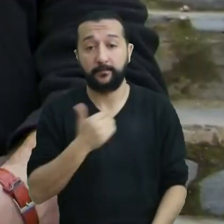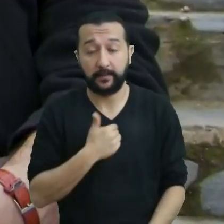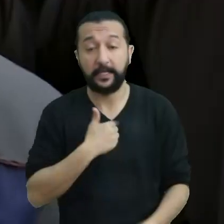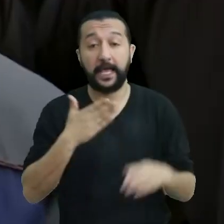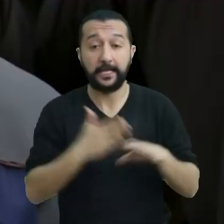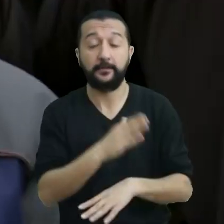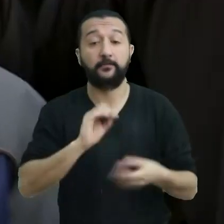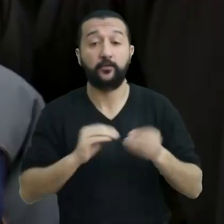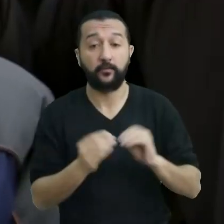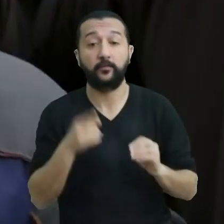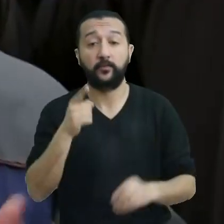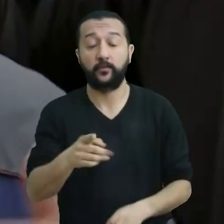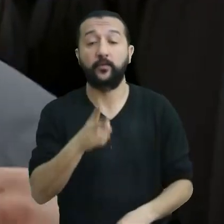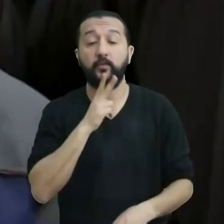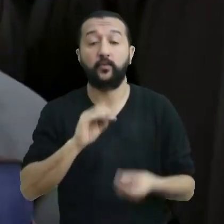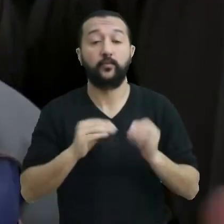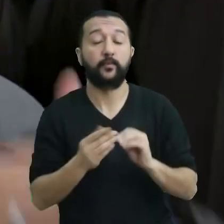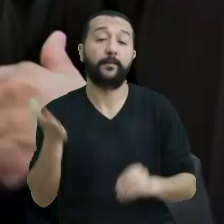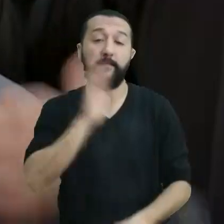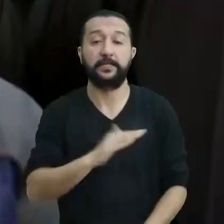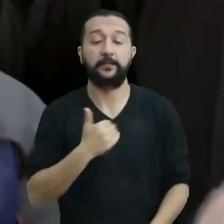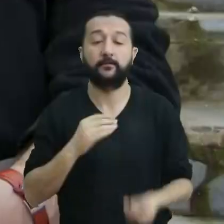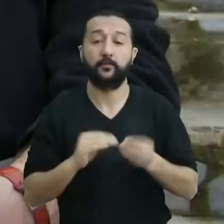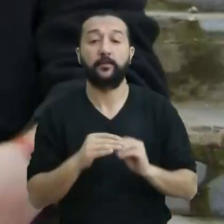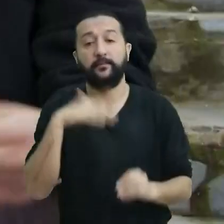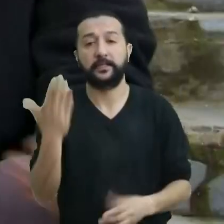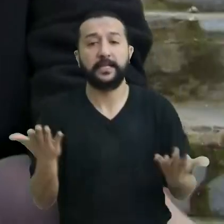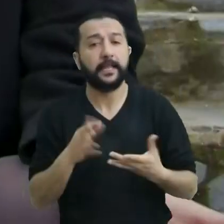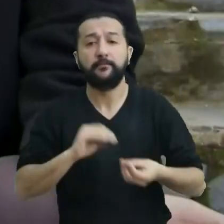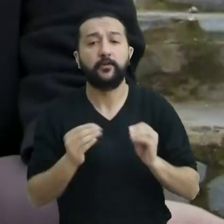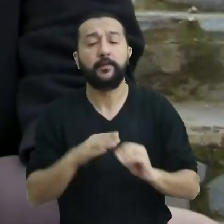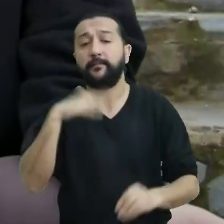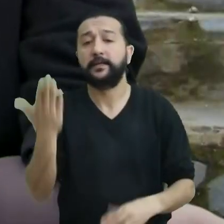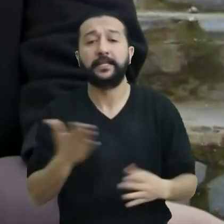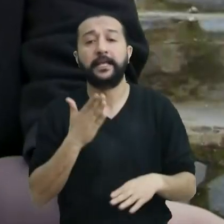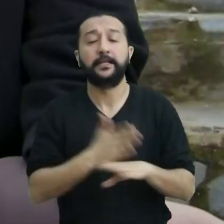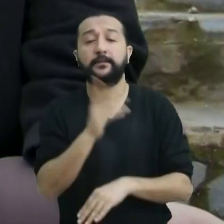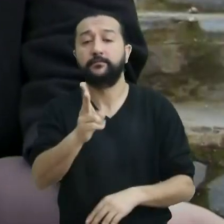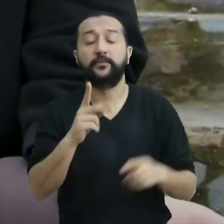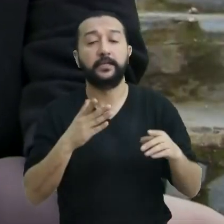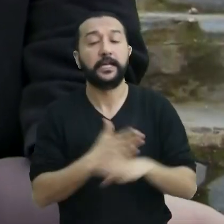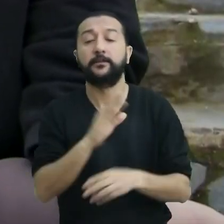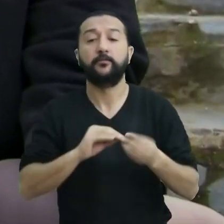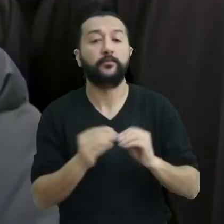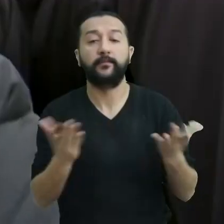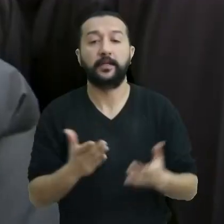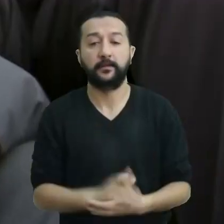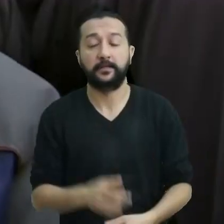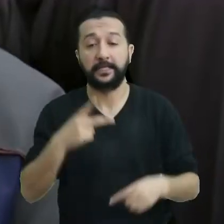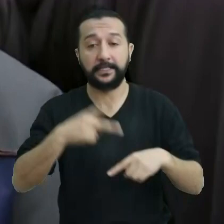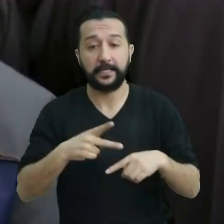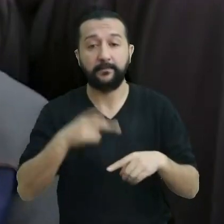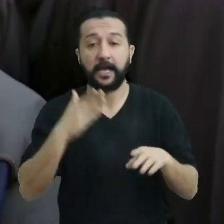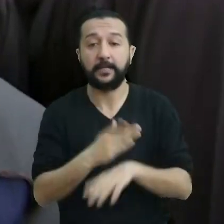Benim esas problemim, sorun başka ya, başka. Ya ne başka? Senin esas problemin ne enişte?